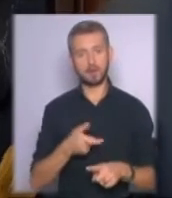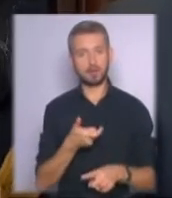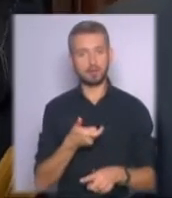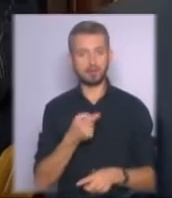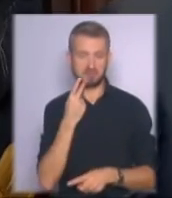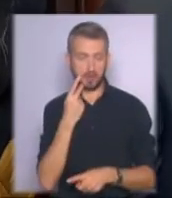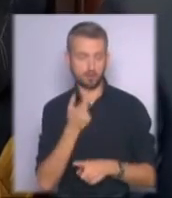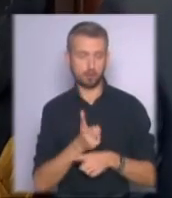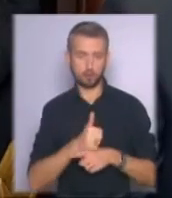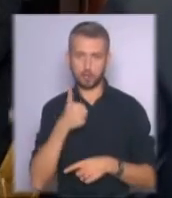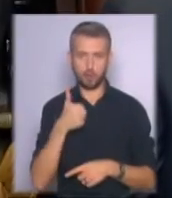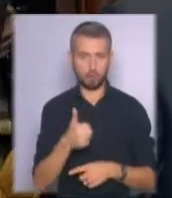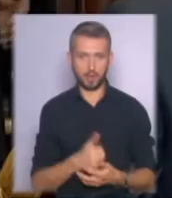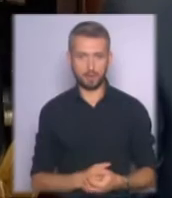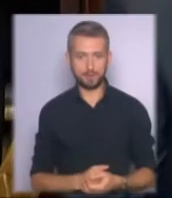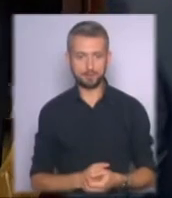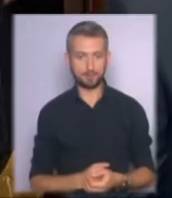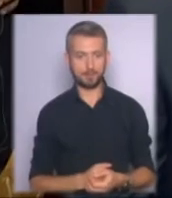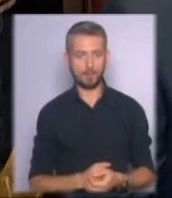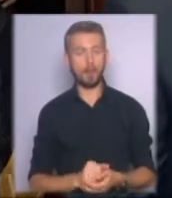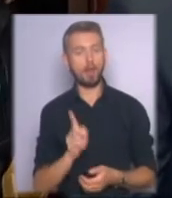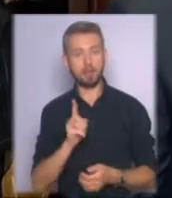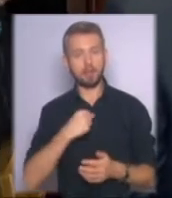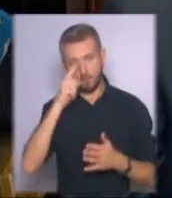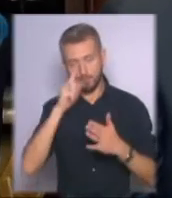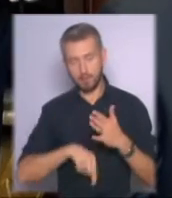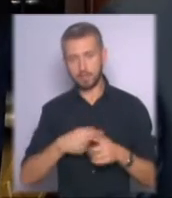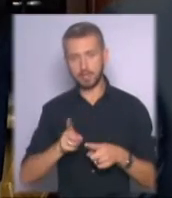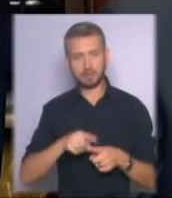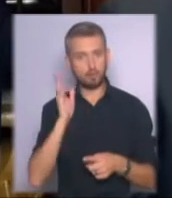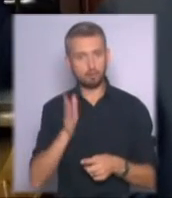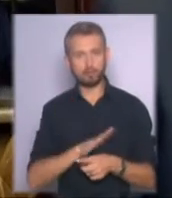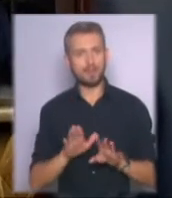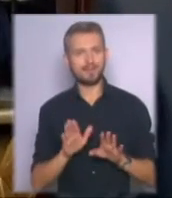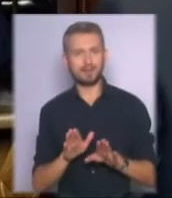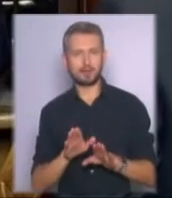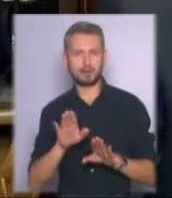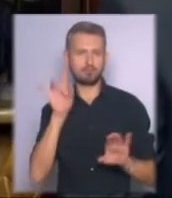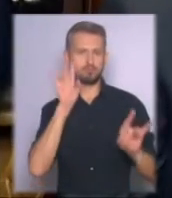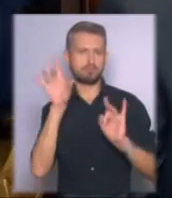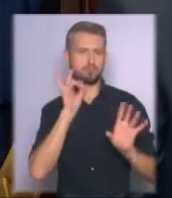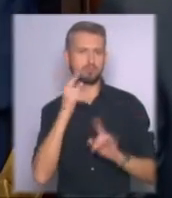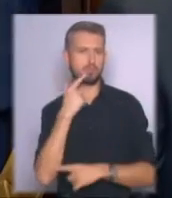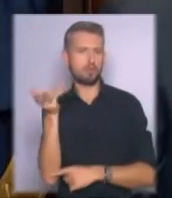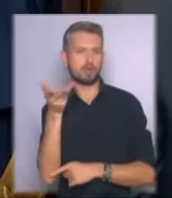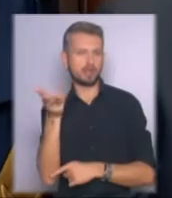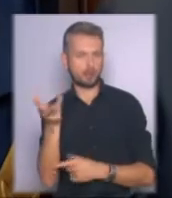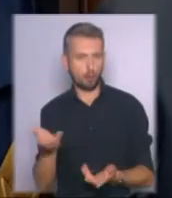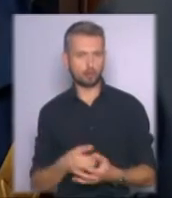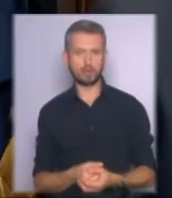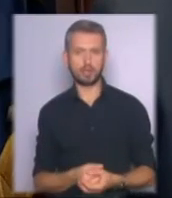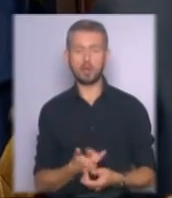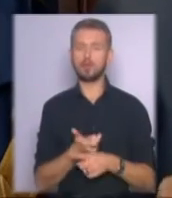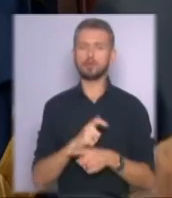завжди добре, але впевнений в тому, що це будуть не тільки, знаєте, популістські лозунги, дуже важливо, я